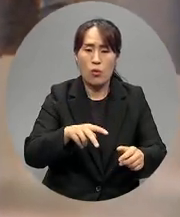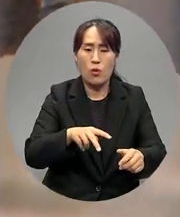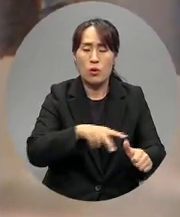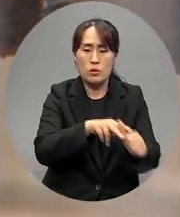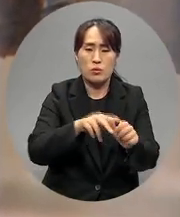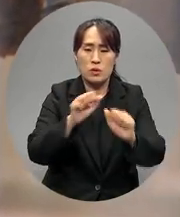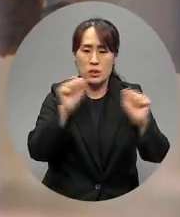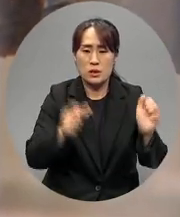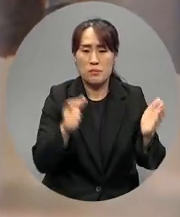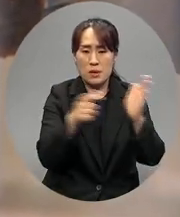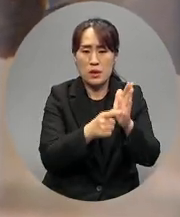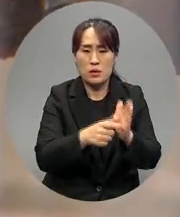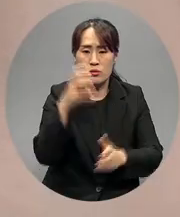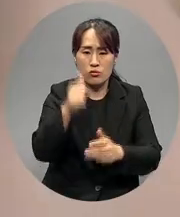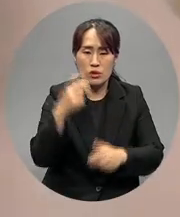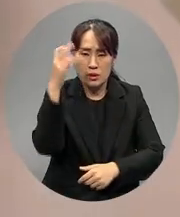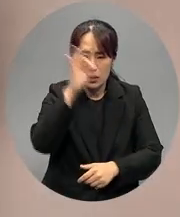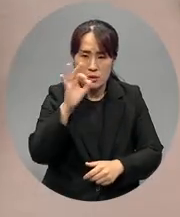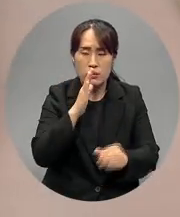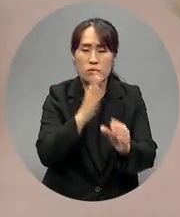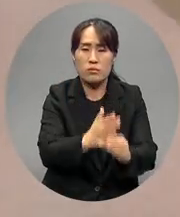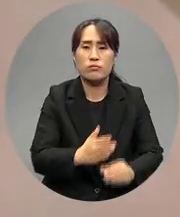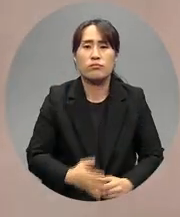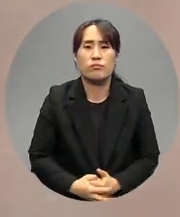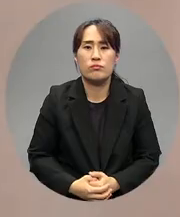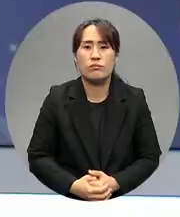국가동물보호정보시스템에 올려 주인을 찾고 있습니다.